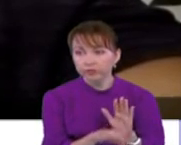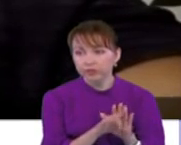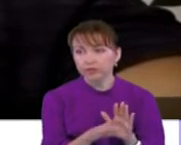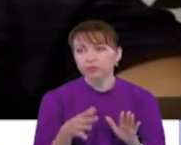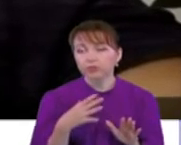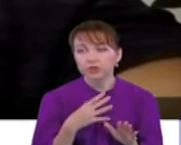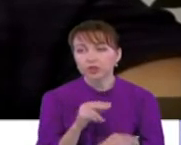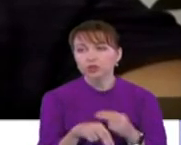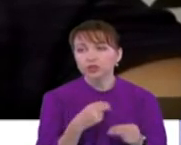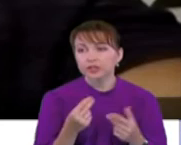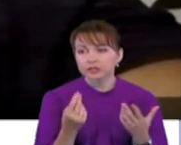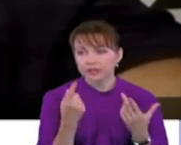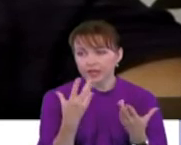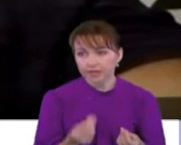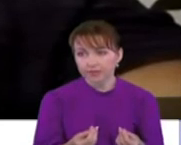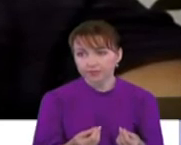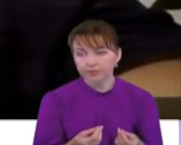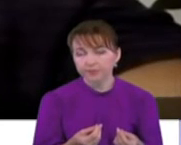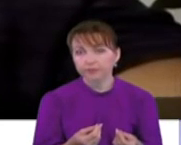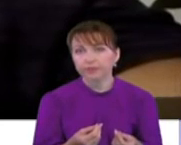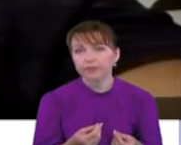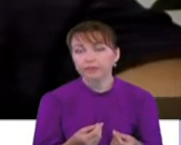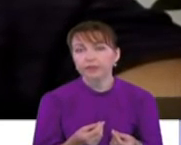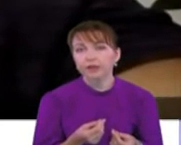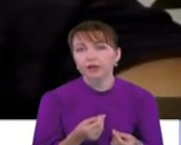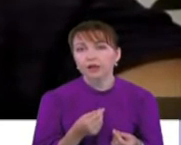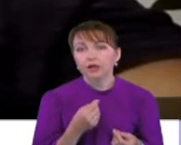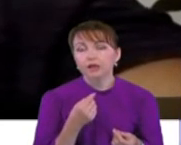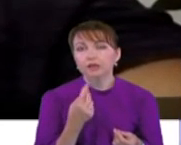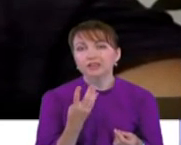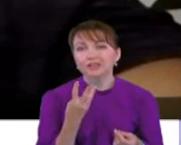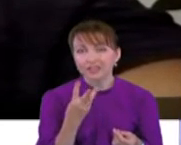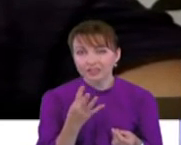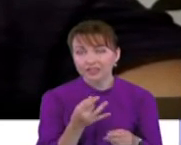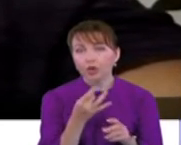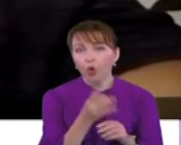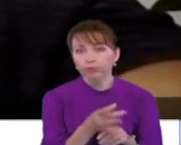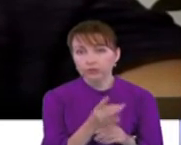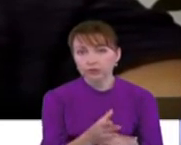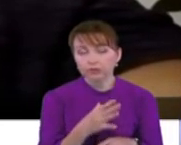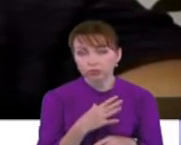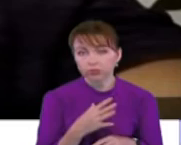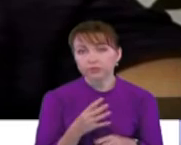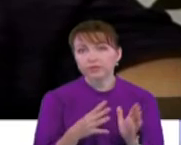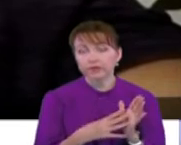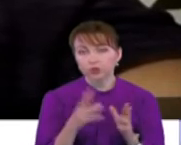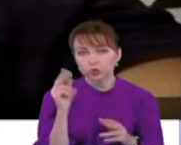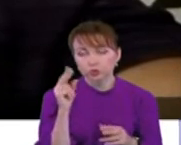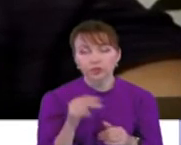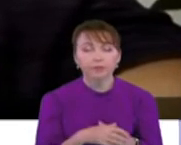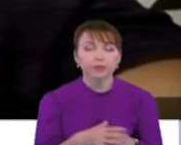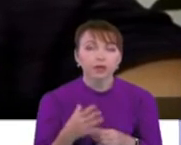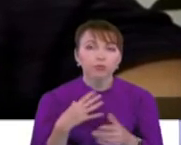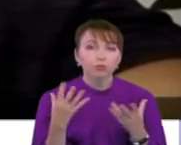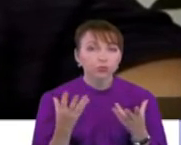день. Лише 29 числа було 3 таких обстріли. Проте, якби були й дні, коли